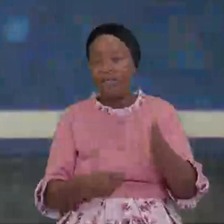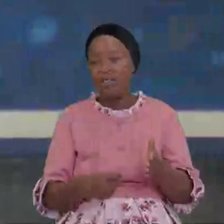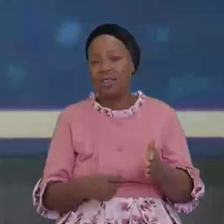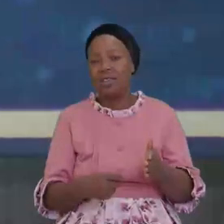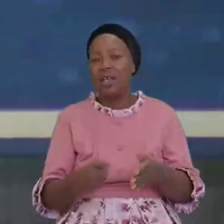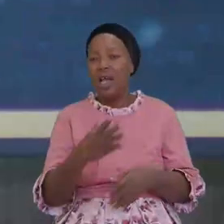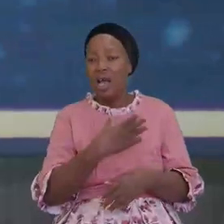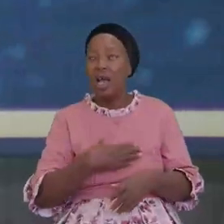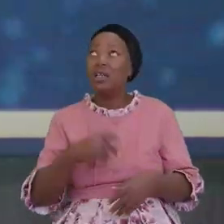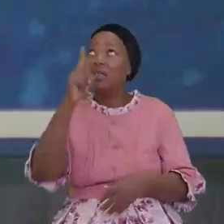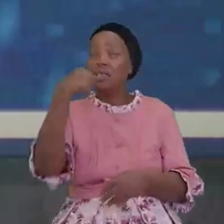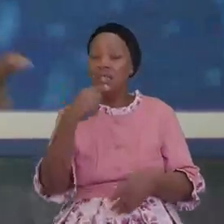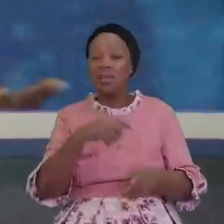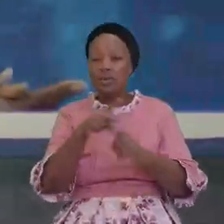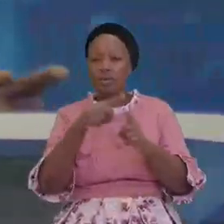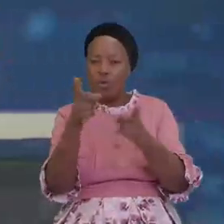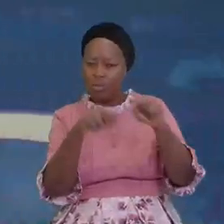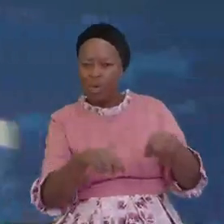Et Jésus a payé tout le prix.